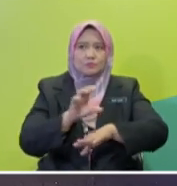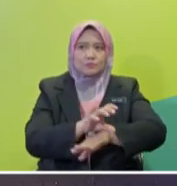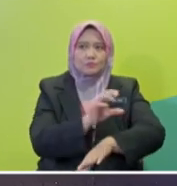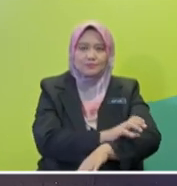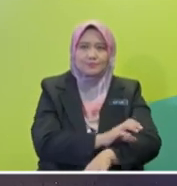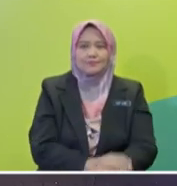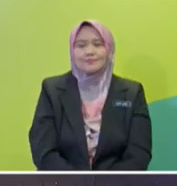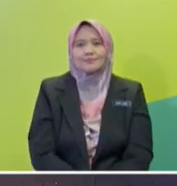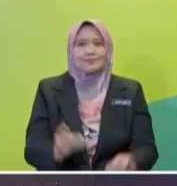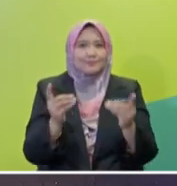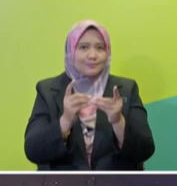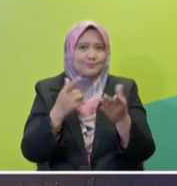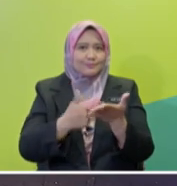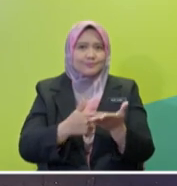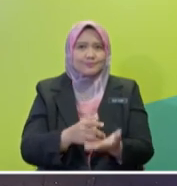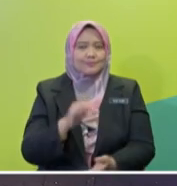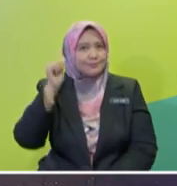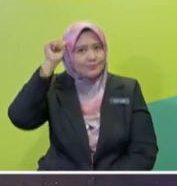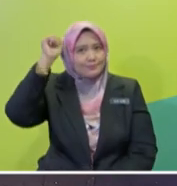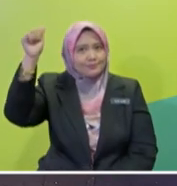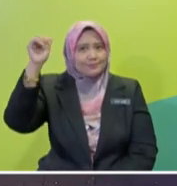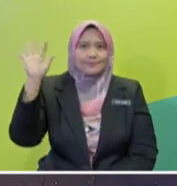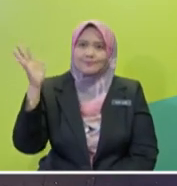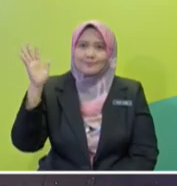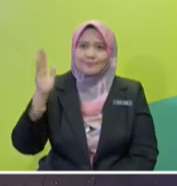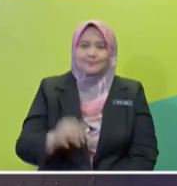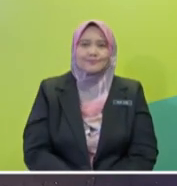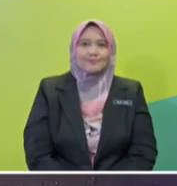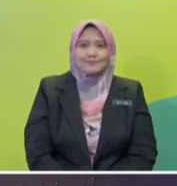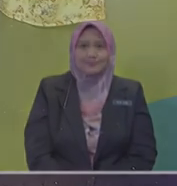untuk episode Assalamualaikum bye bye